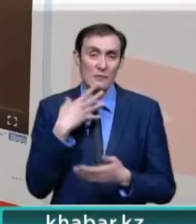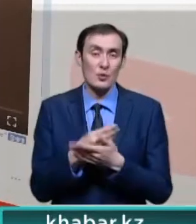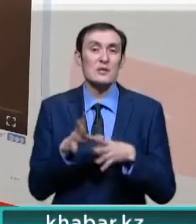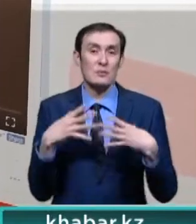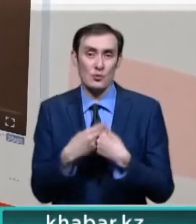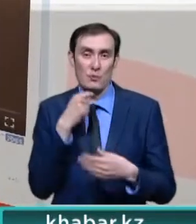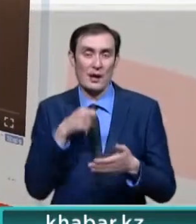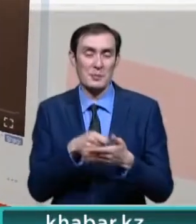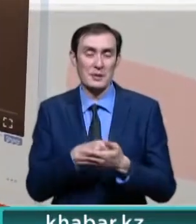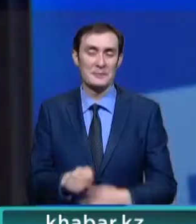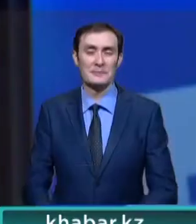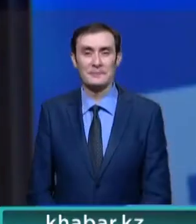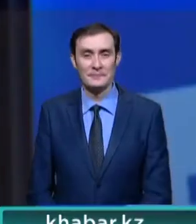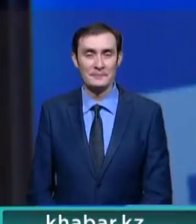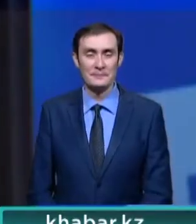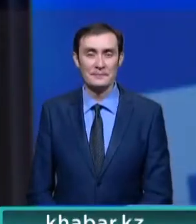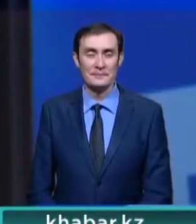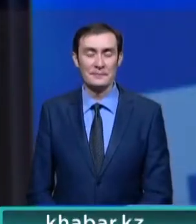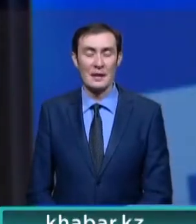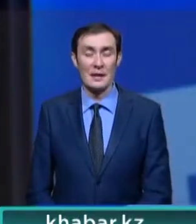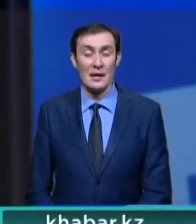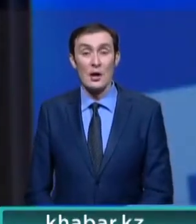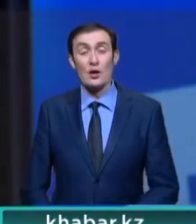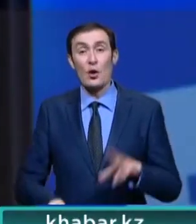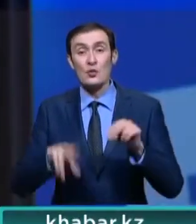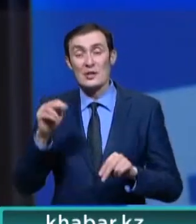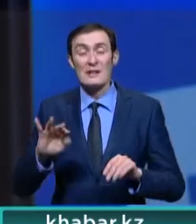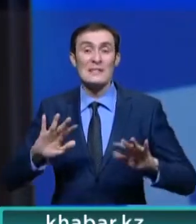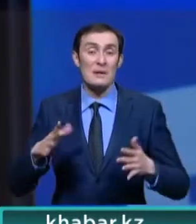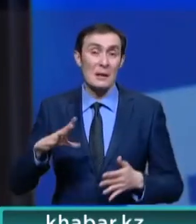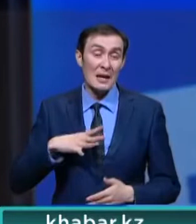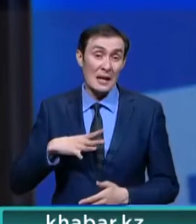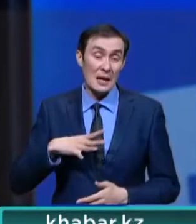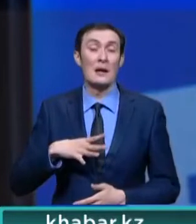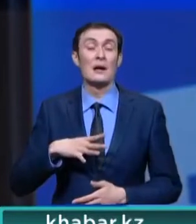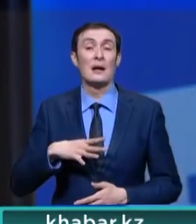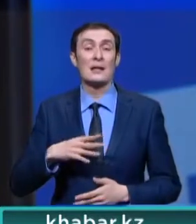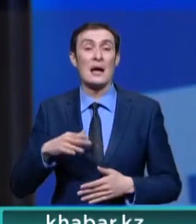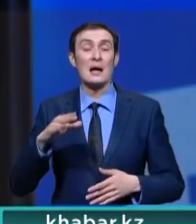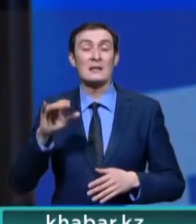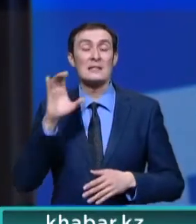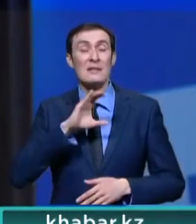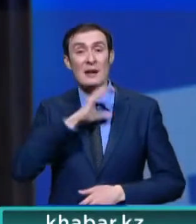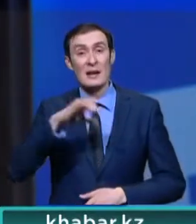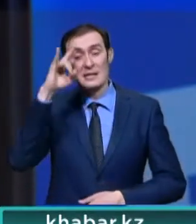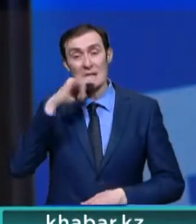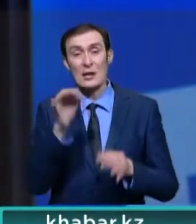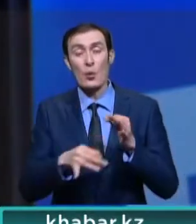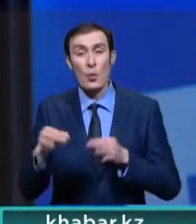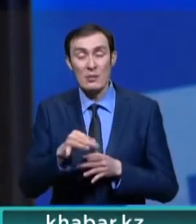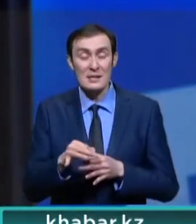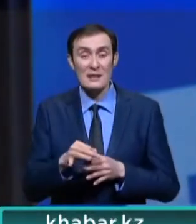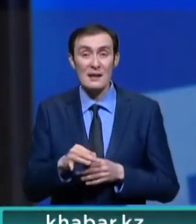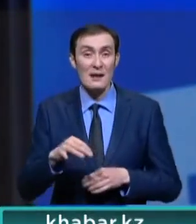прокормить но учитывая событие которое произошло произошло на пляже северо-казахстанской области